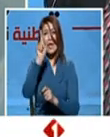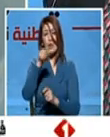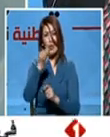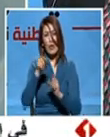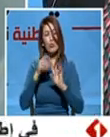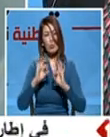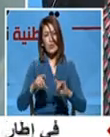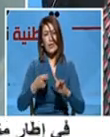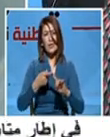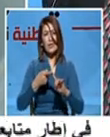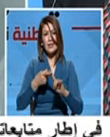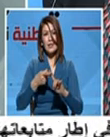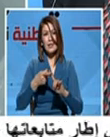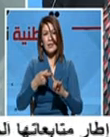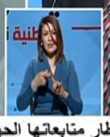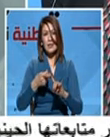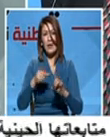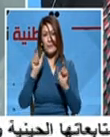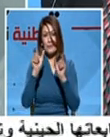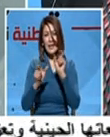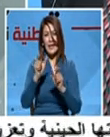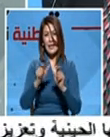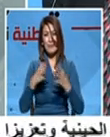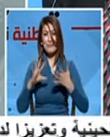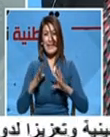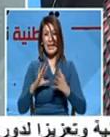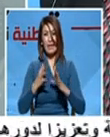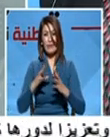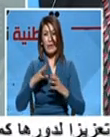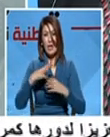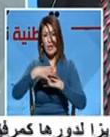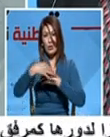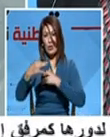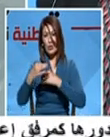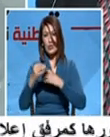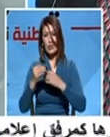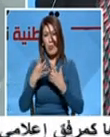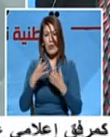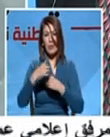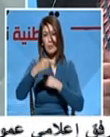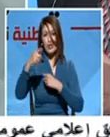لدياره وما تتحسرش على الخدمه، قلنا خاطر يخافوا ما يمشيو سيغ مورتاليتي سيغ موربيديتي